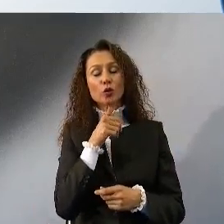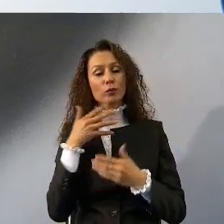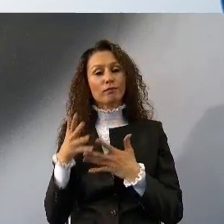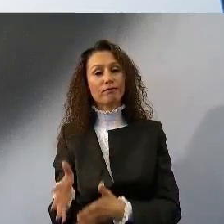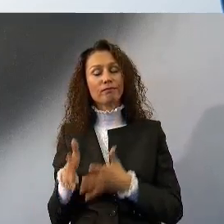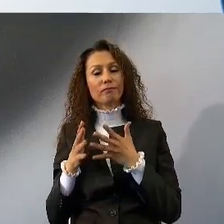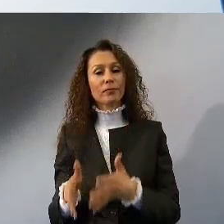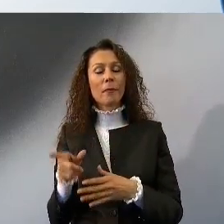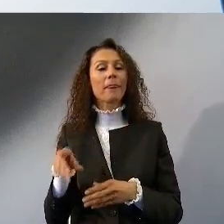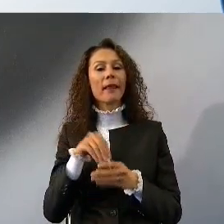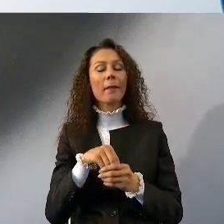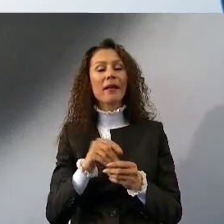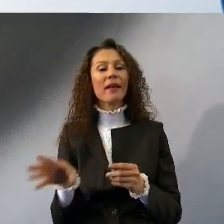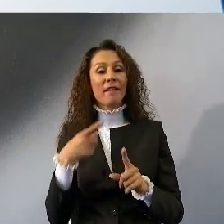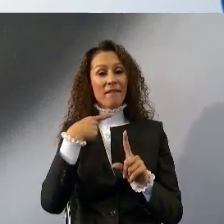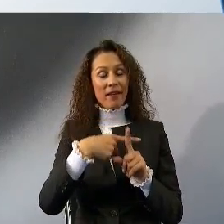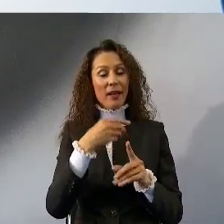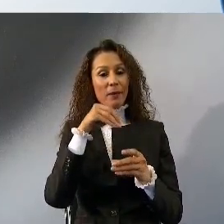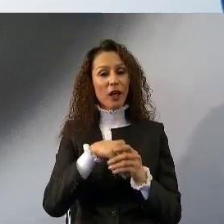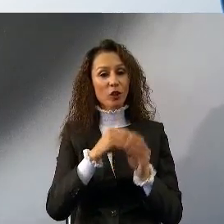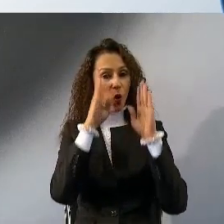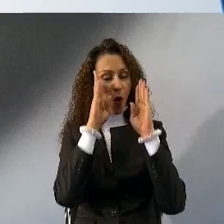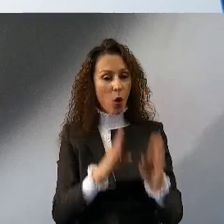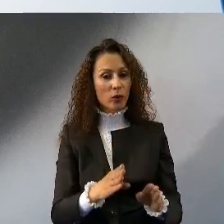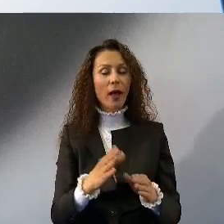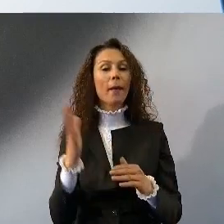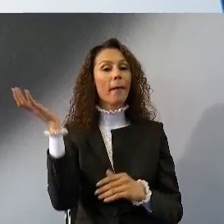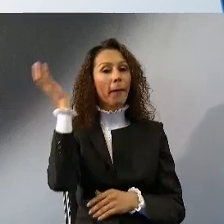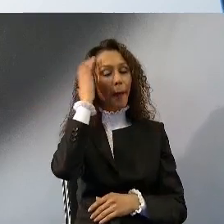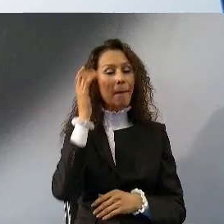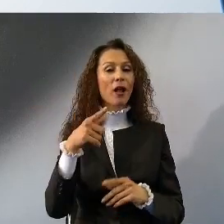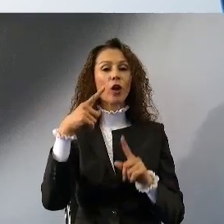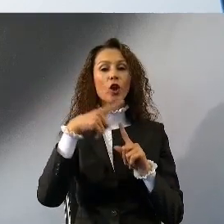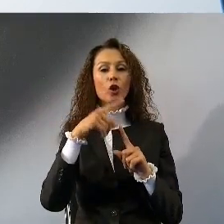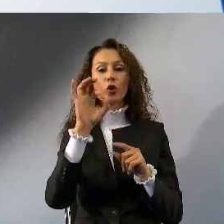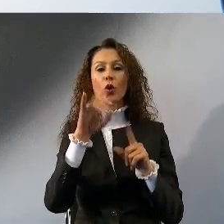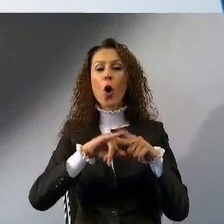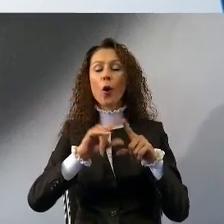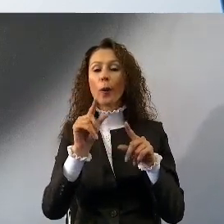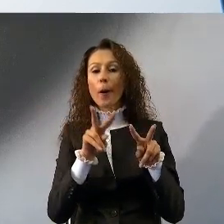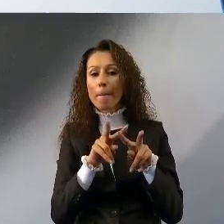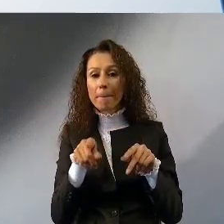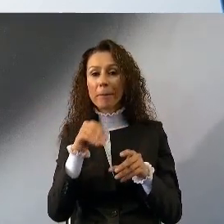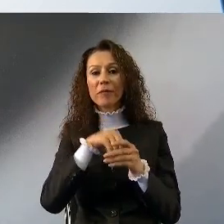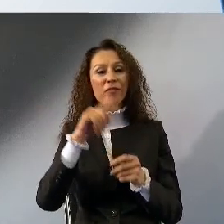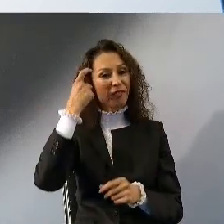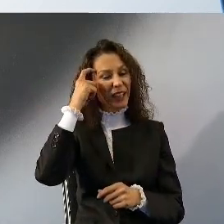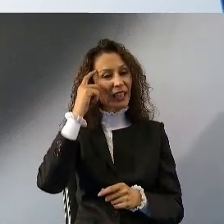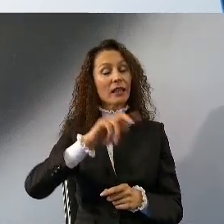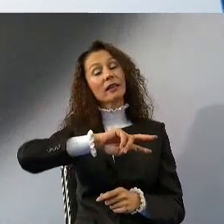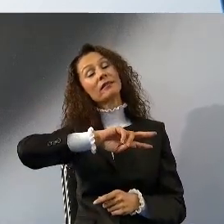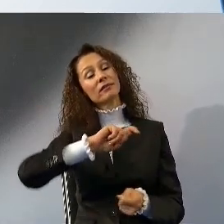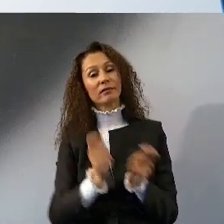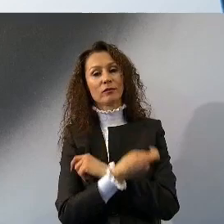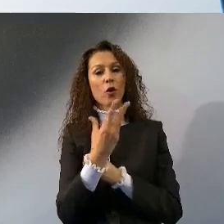Dolayısıyla verim odaklı tarımın bize temel vaadi olan verimli tohum fikrinden bir kere caymamız gerekiyor. Öyle bir